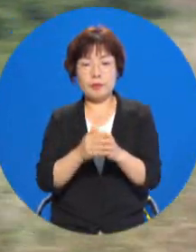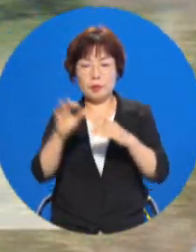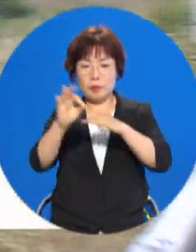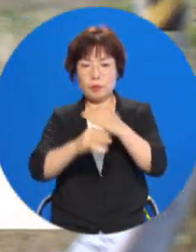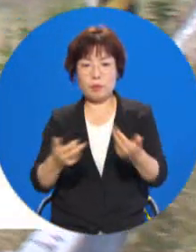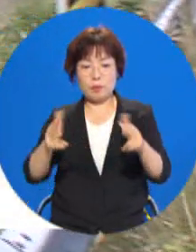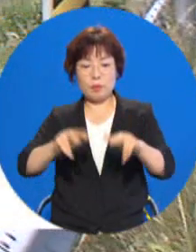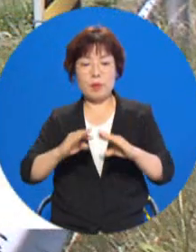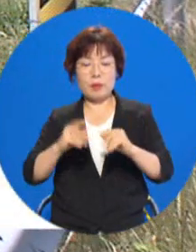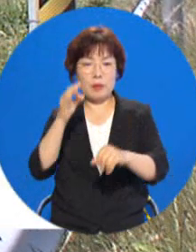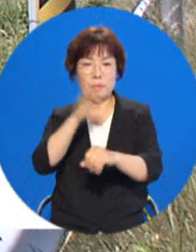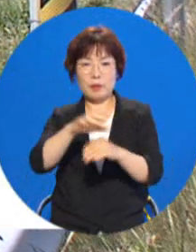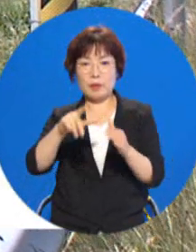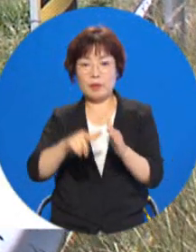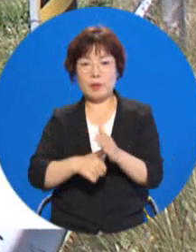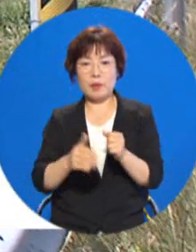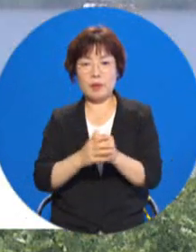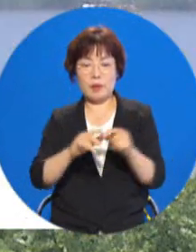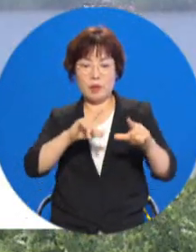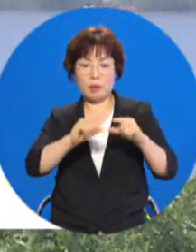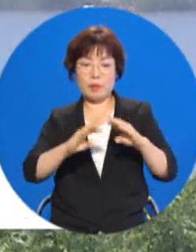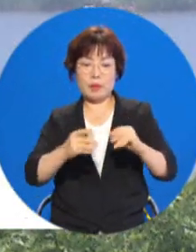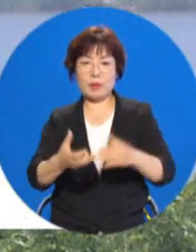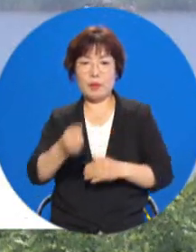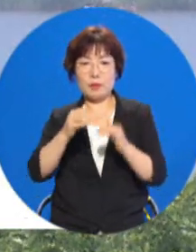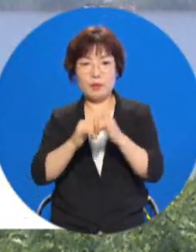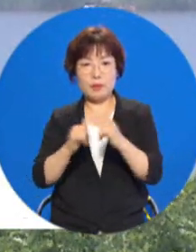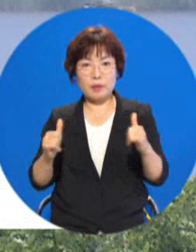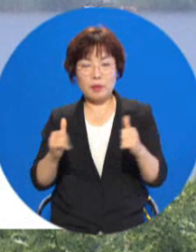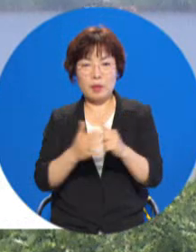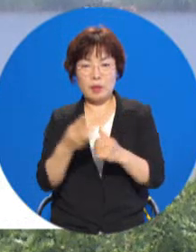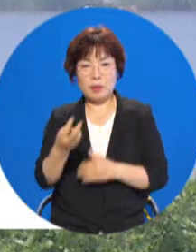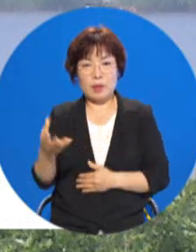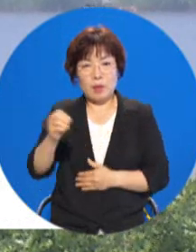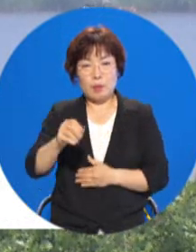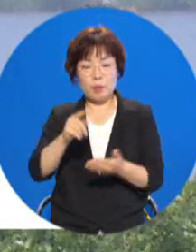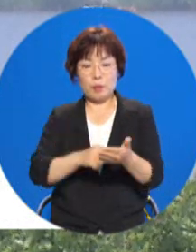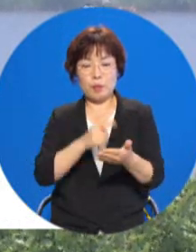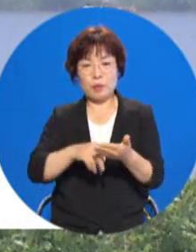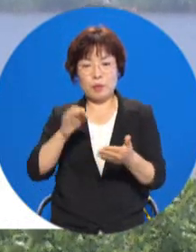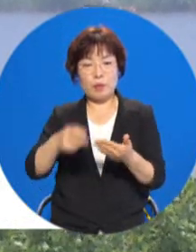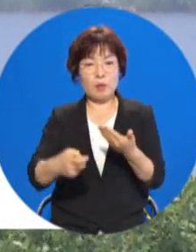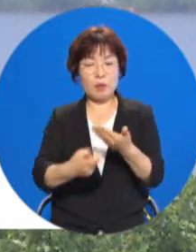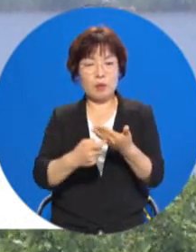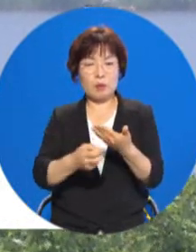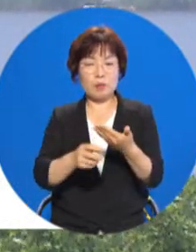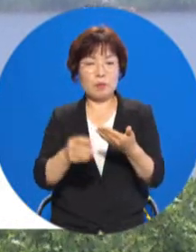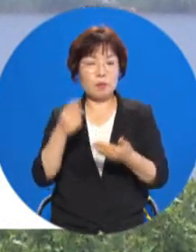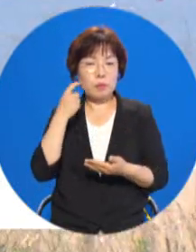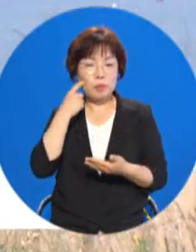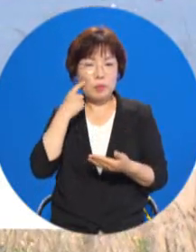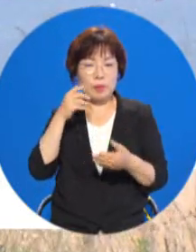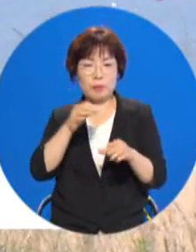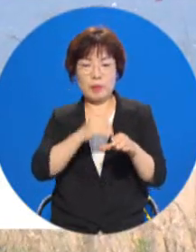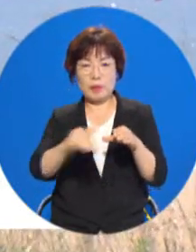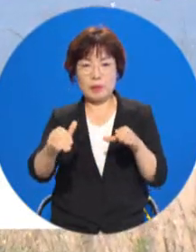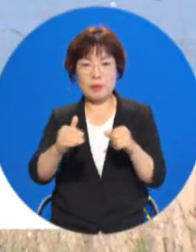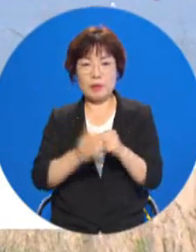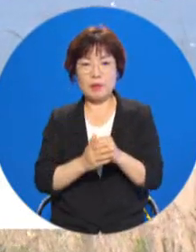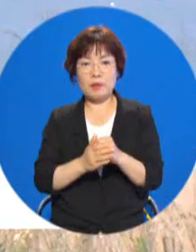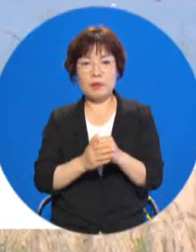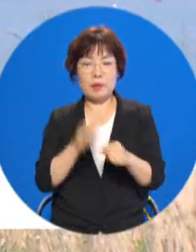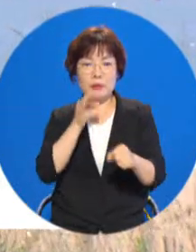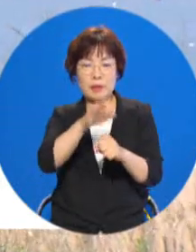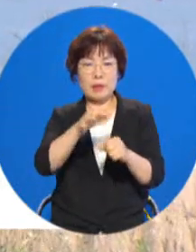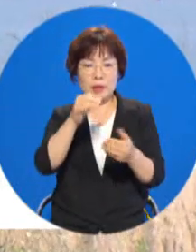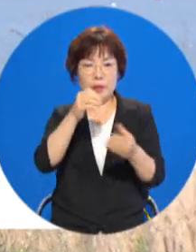노을공원 부지를 사들이면서 일부 토지 소유자들에게 3억여 원의 보상금을 허위로 추가 지급했고 또 그렇게